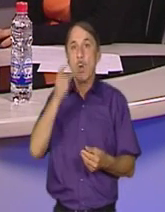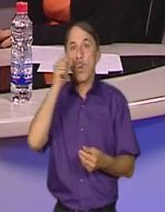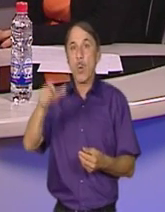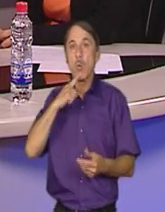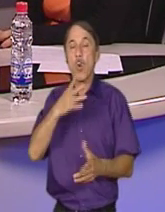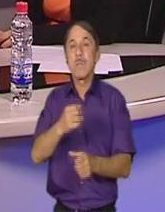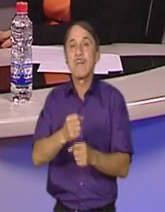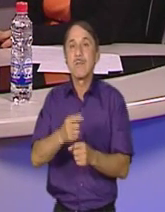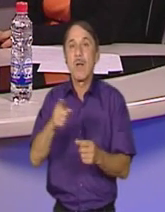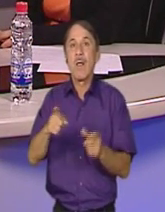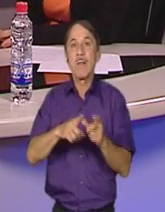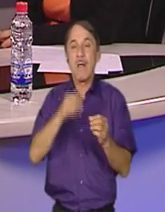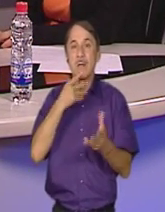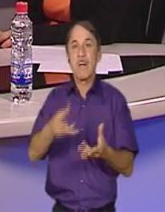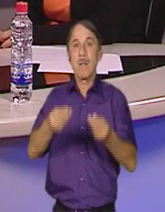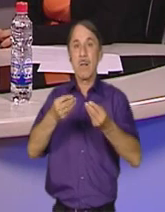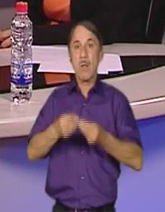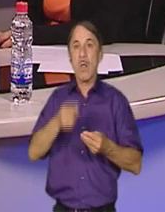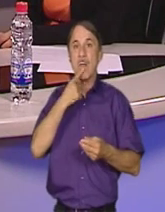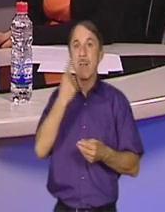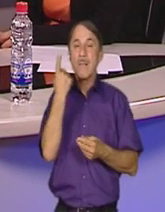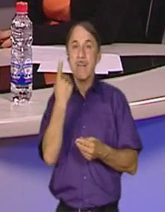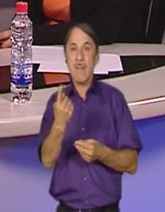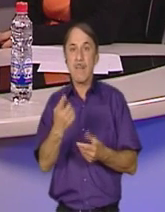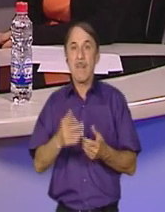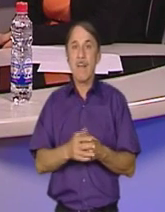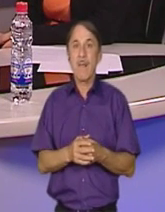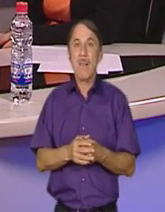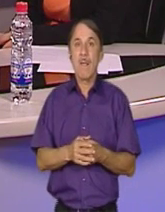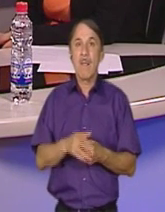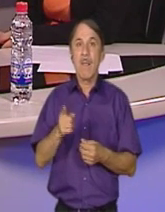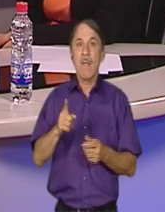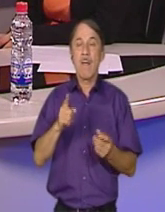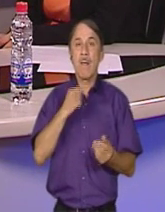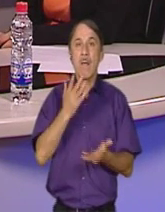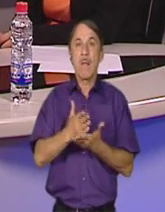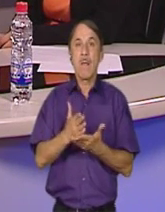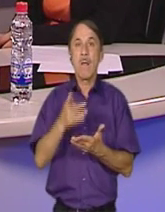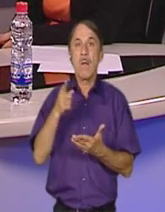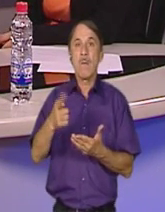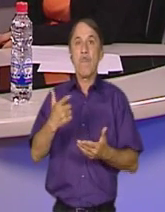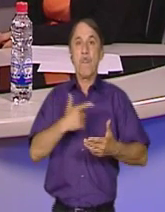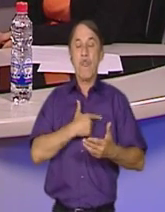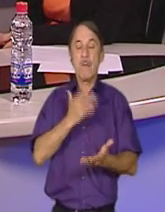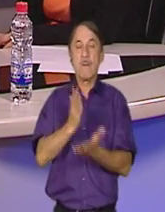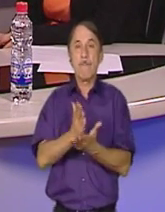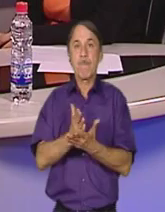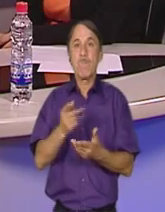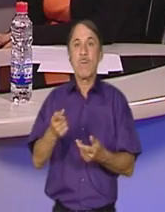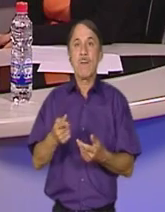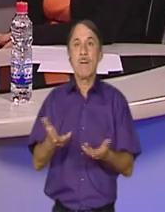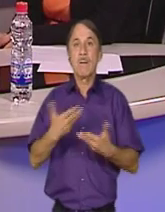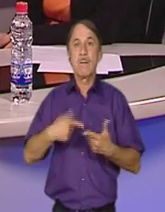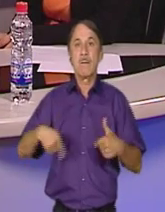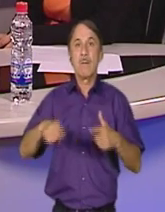platimo. Ne, to su klinci koji drže repertoar baleta i nijedna baletska, klasična ili neoklasična predstava ne može da